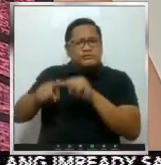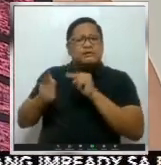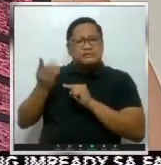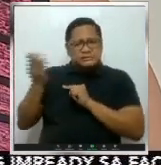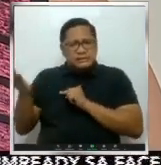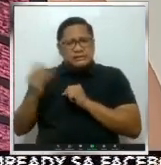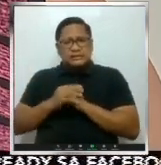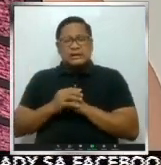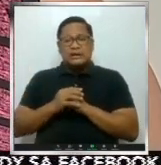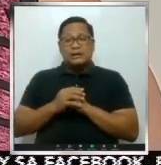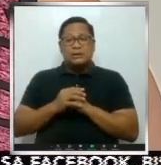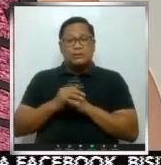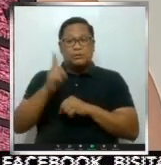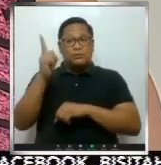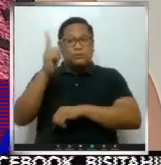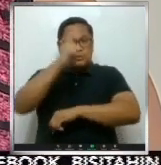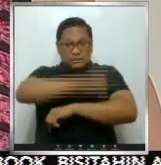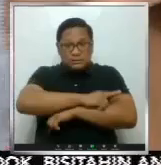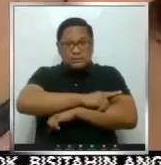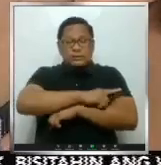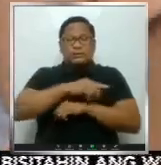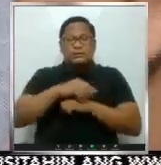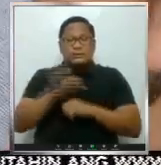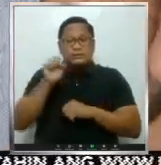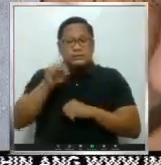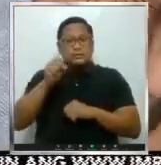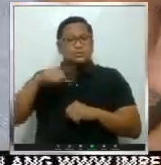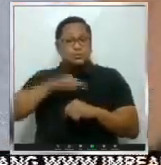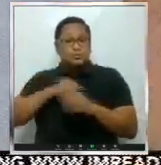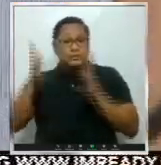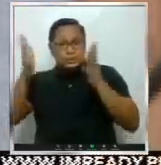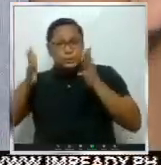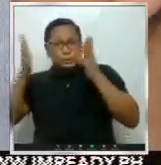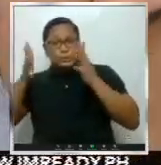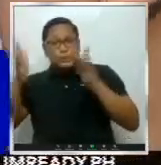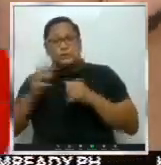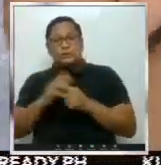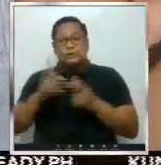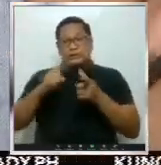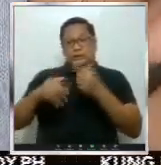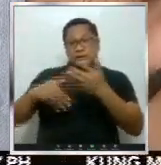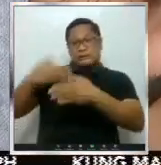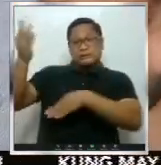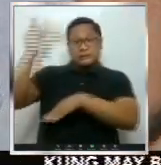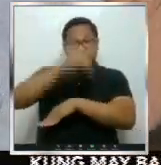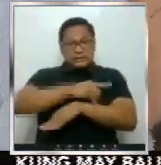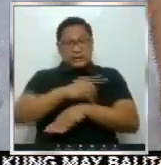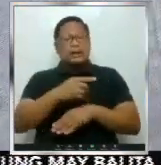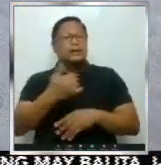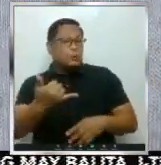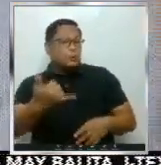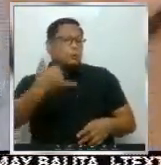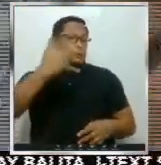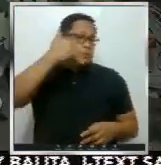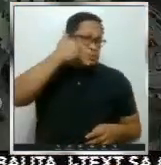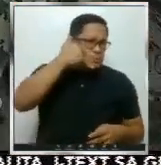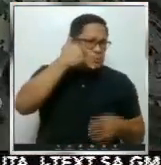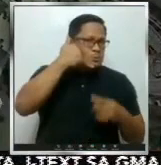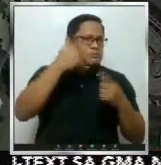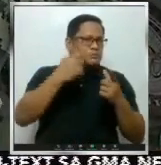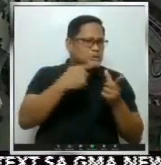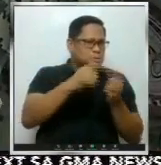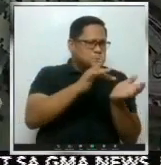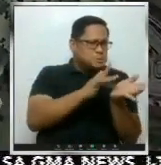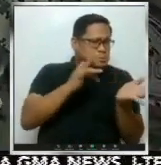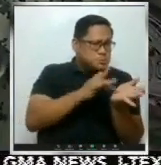isang araw lang po naman po kami nag-chat nun. Kinabukasan, kinontak ng suspect ang biktima at doon na ito ng blackmail. Pero nung una,